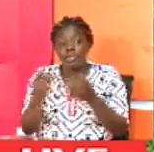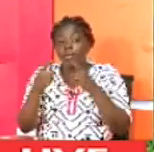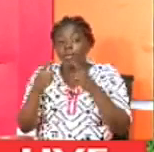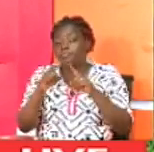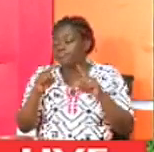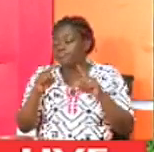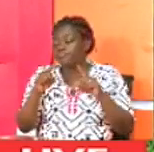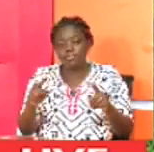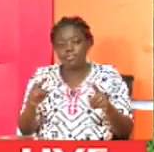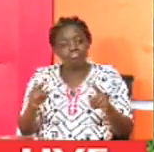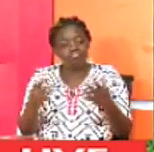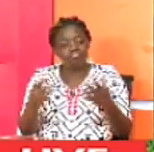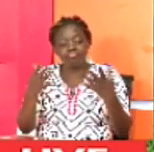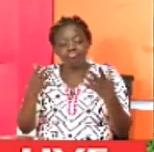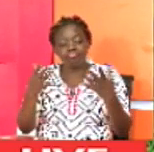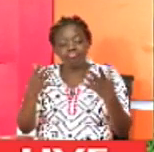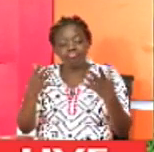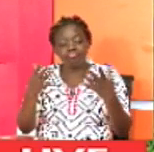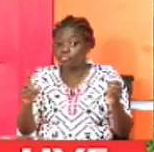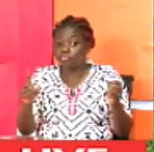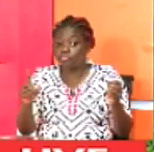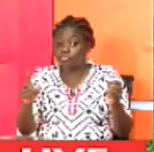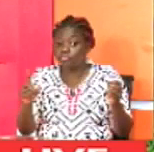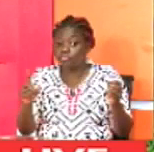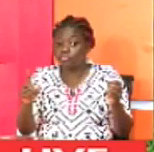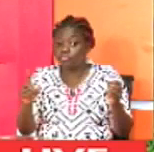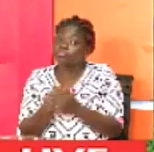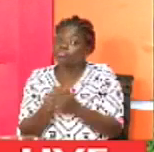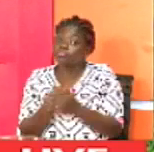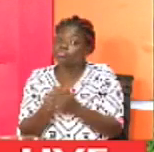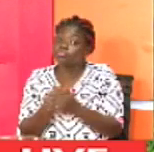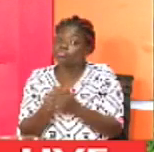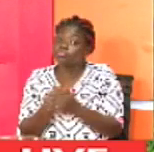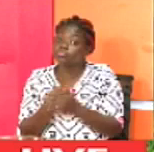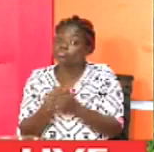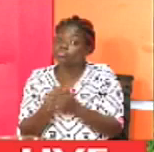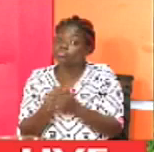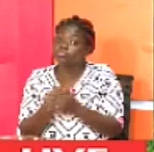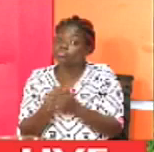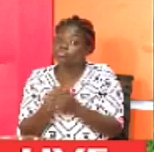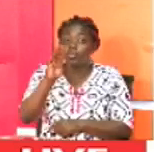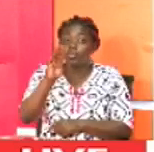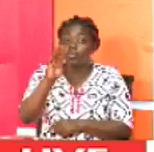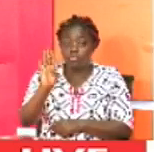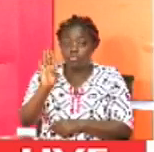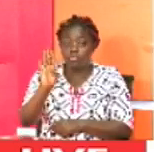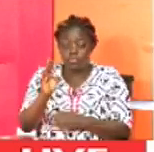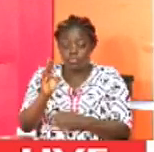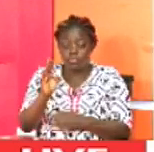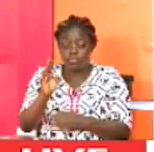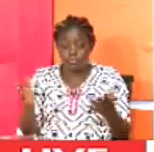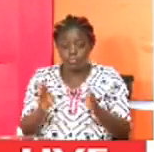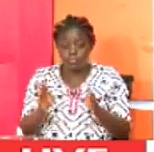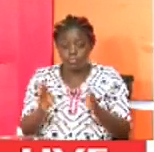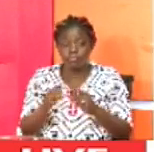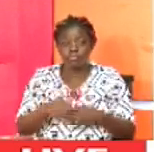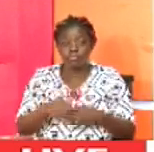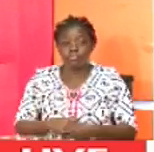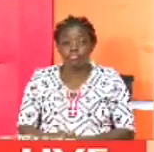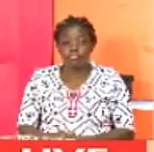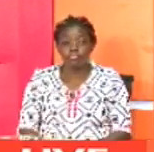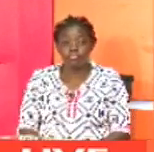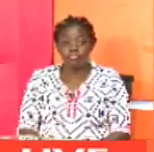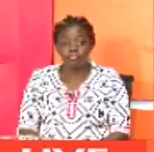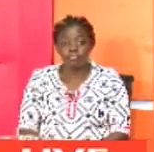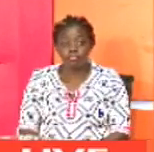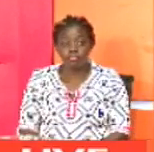bannange si kyangu kufuna mukisa kufuna sente kuva mu UDB. Membe Brian yakusakidde Green Kulawakadde TV.